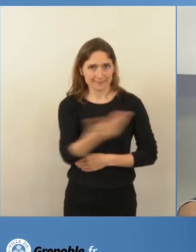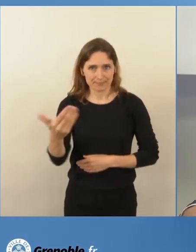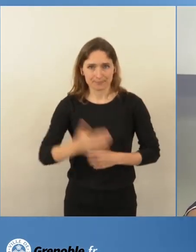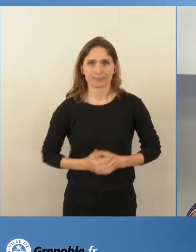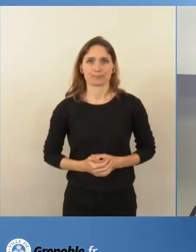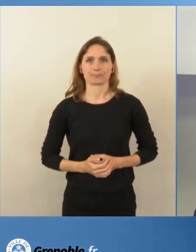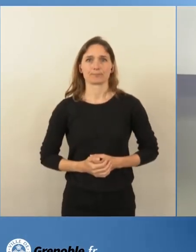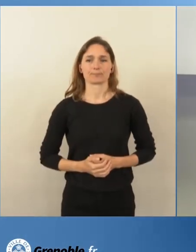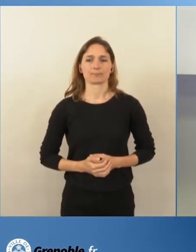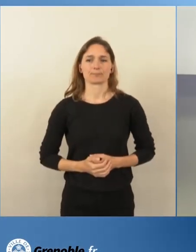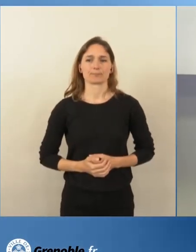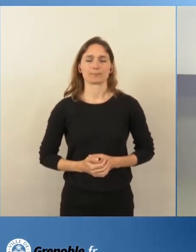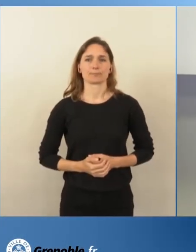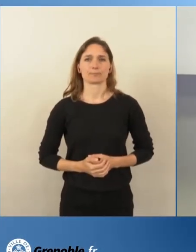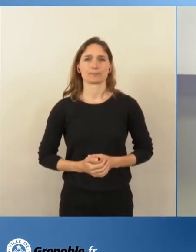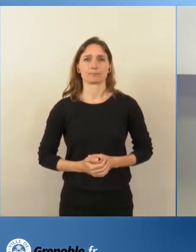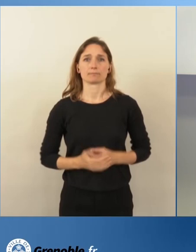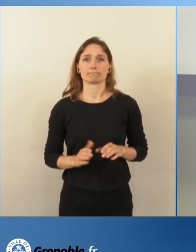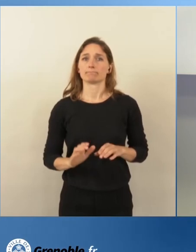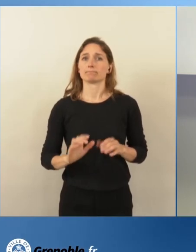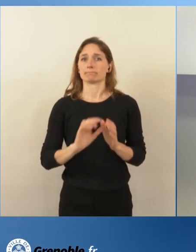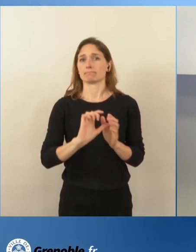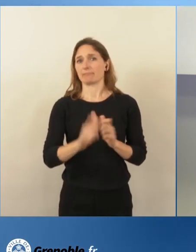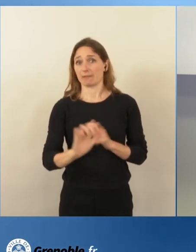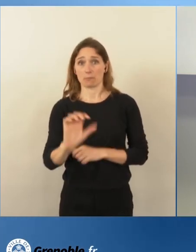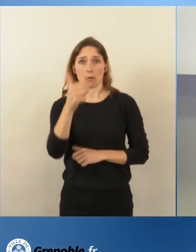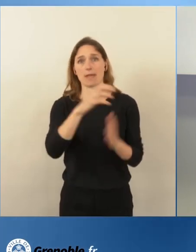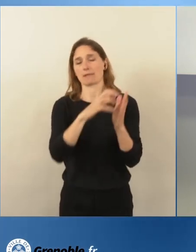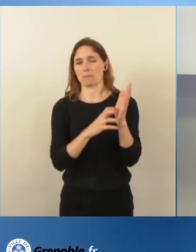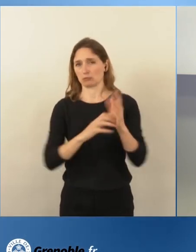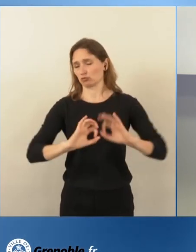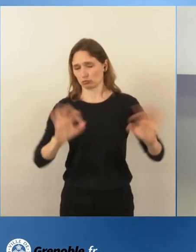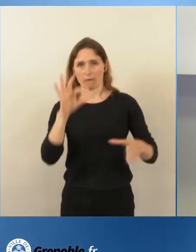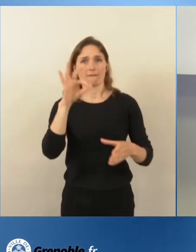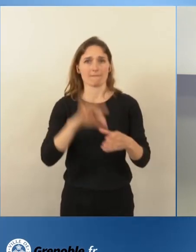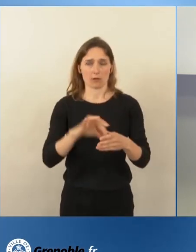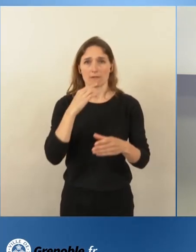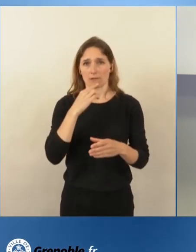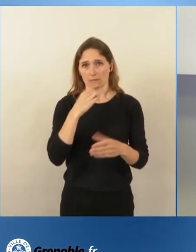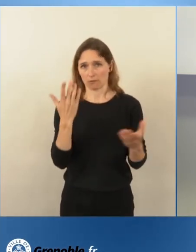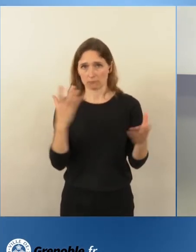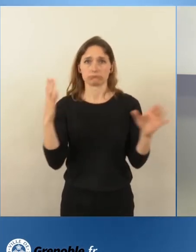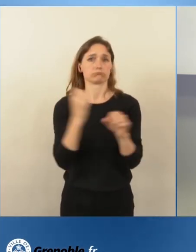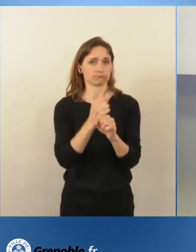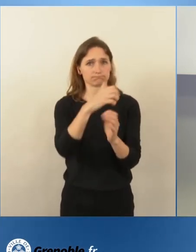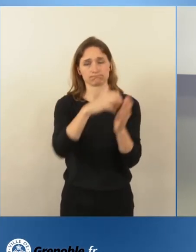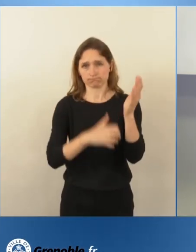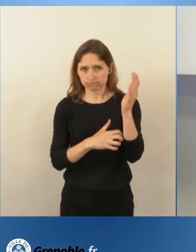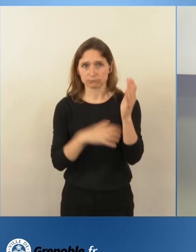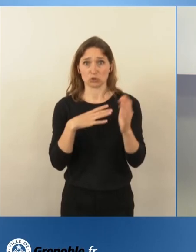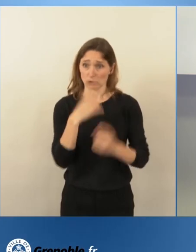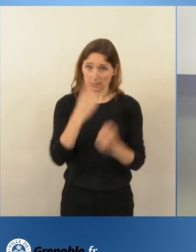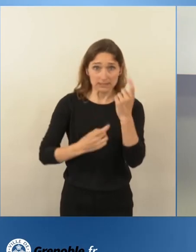nous passons à la première délibération elle est sans vote c'est le rendu acte y a-t-il des questions